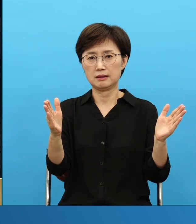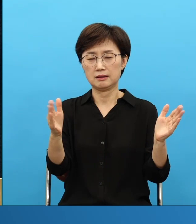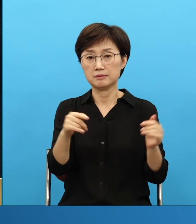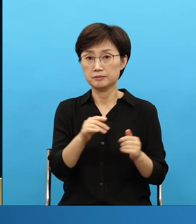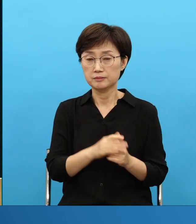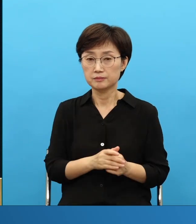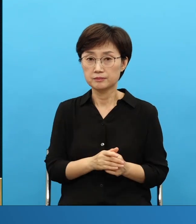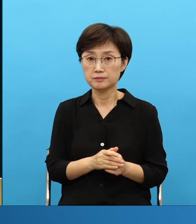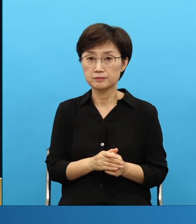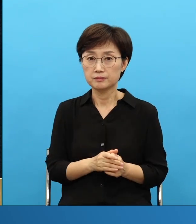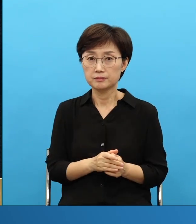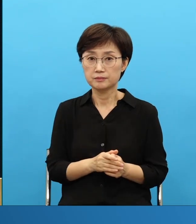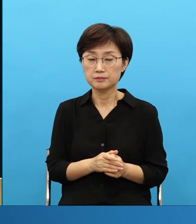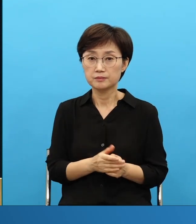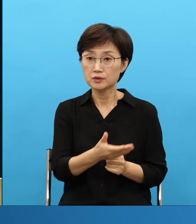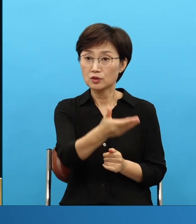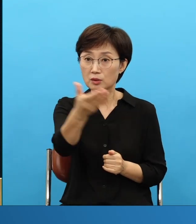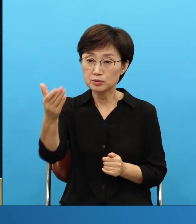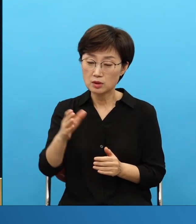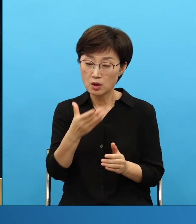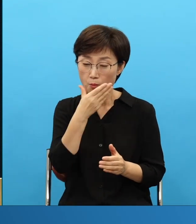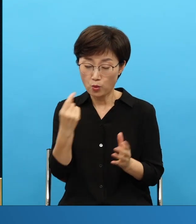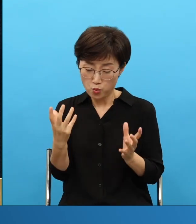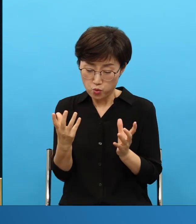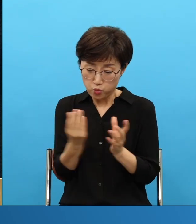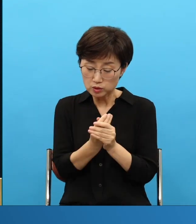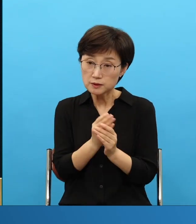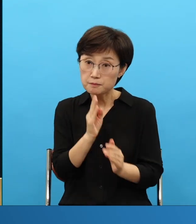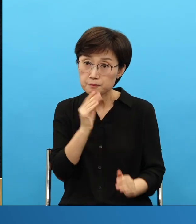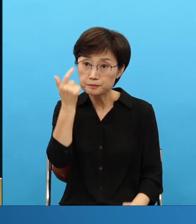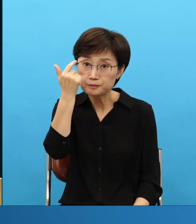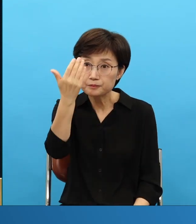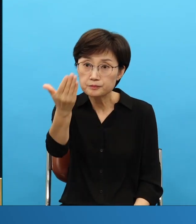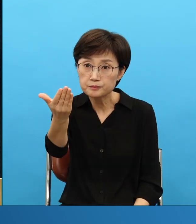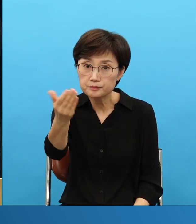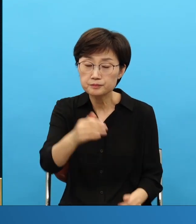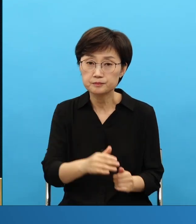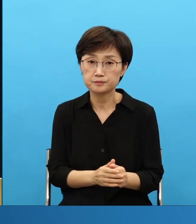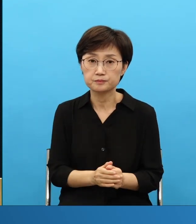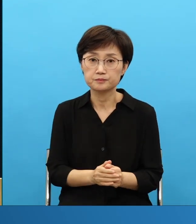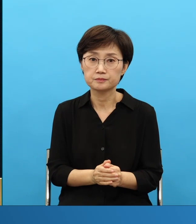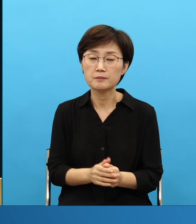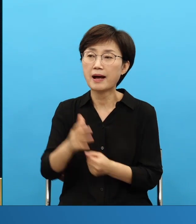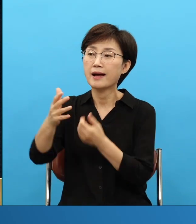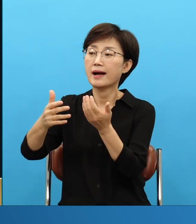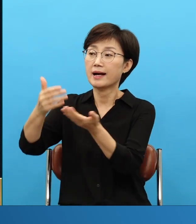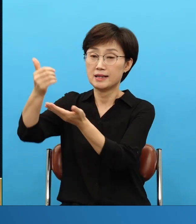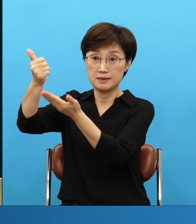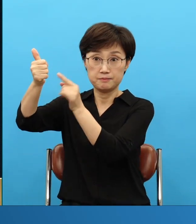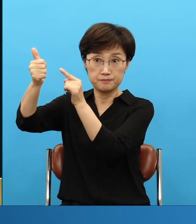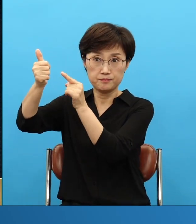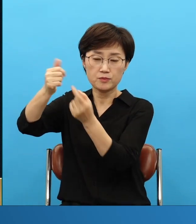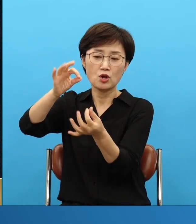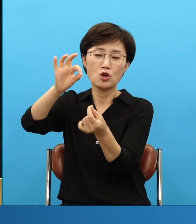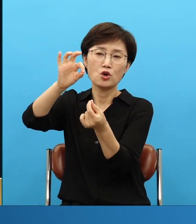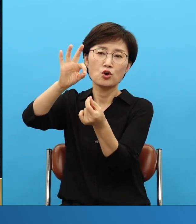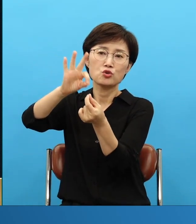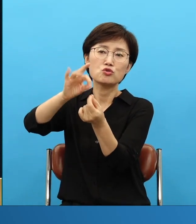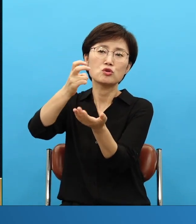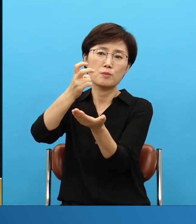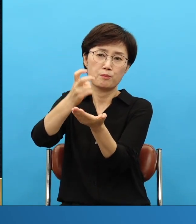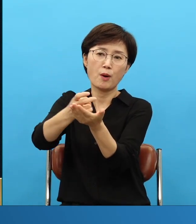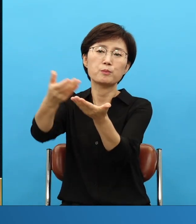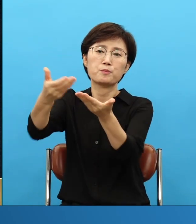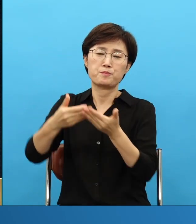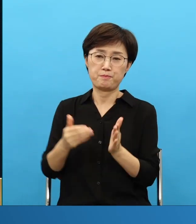people have complete gospel? 율법을 준 것은 복음을 깨달으라고 준 거지 복음 막으라고 준 거